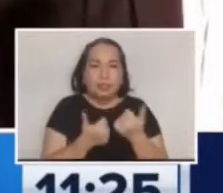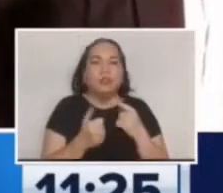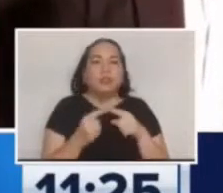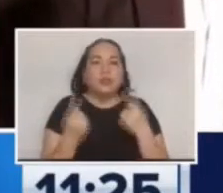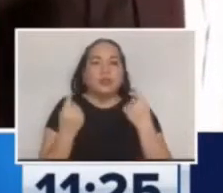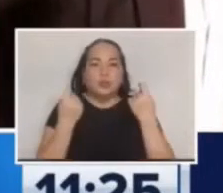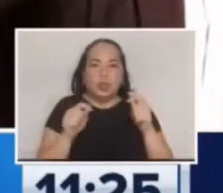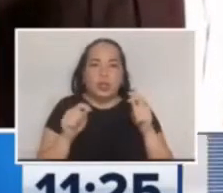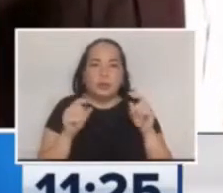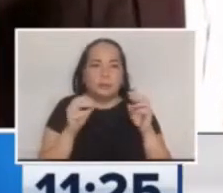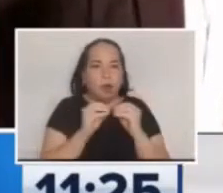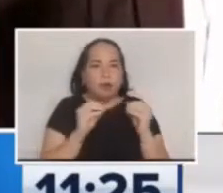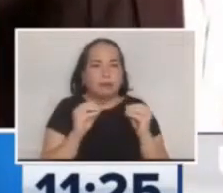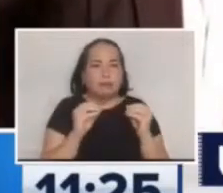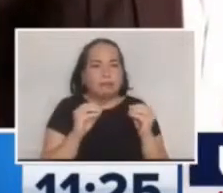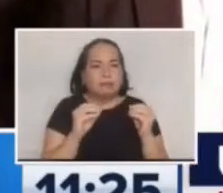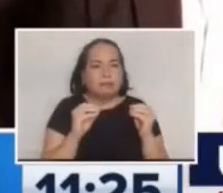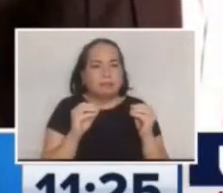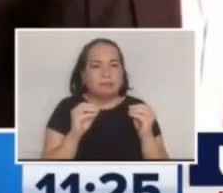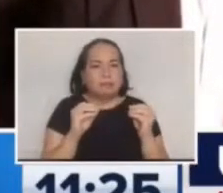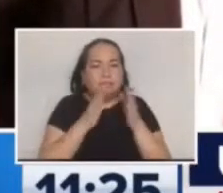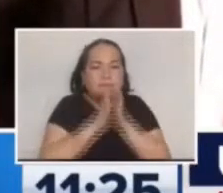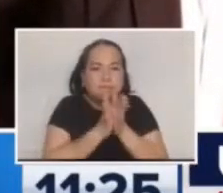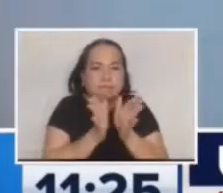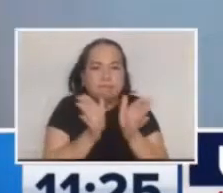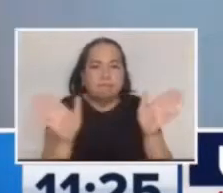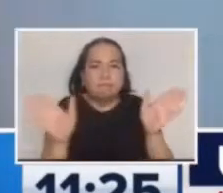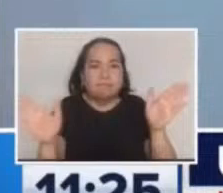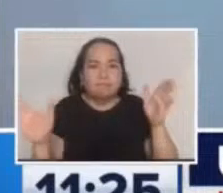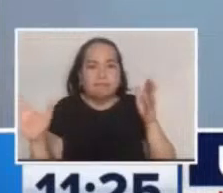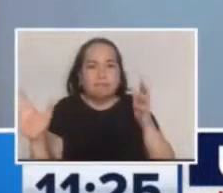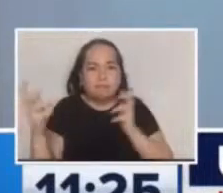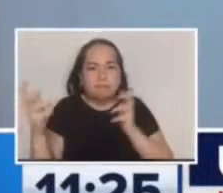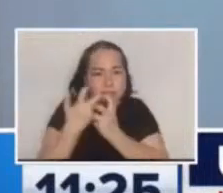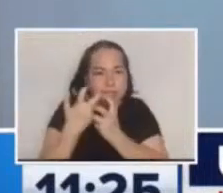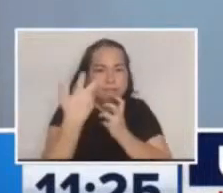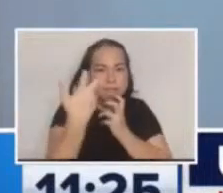Good morning, Secretary Martin. Good morning po sa lahat.